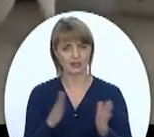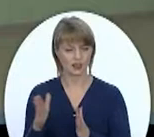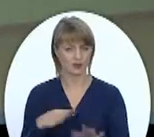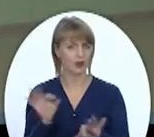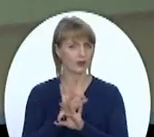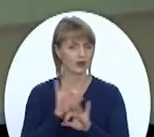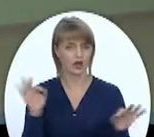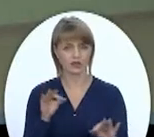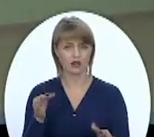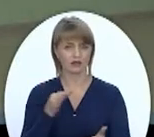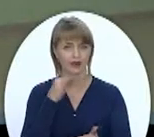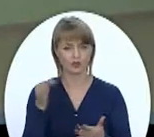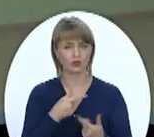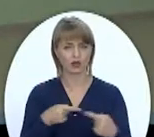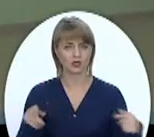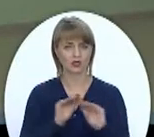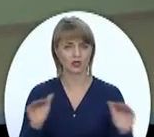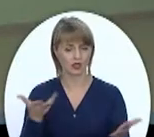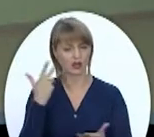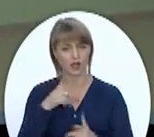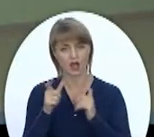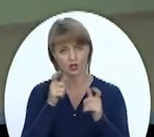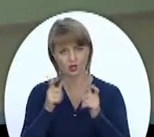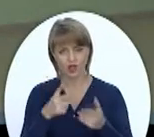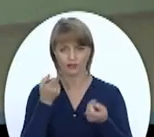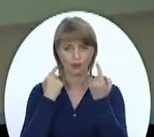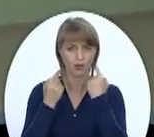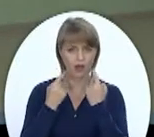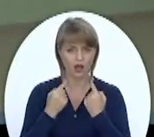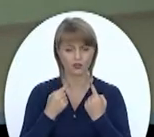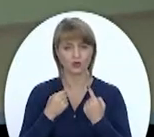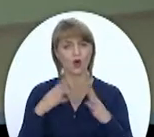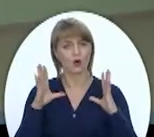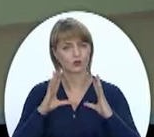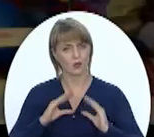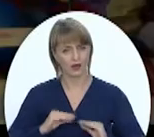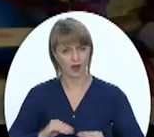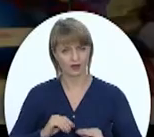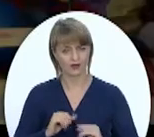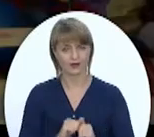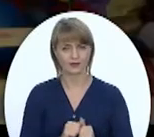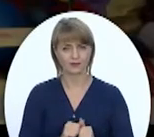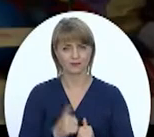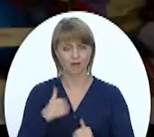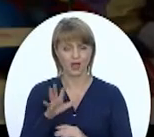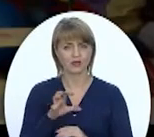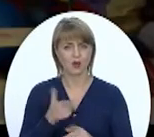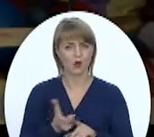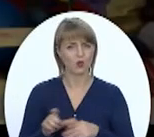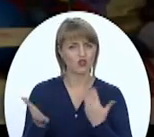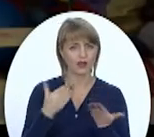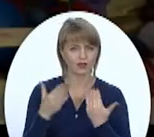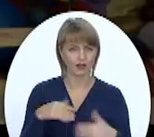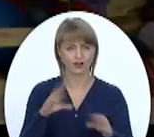прекрасно реагирует на различных детей. И когда кричат, и когда плачут, и она успокаивает их. У меня собака очень